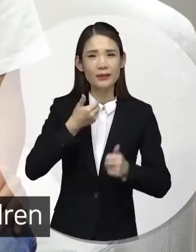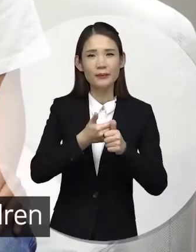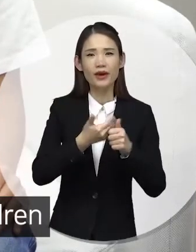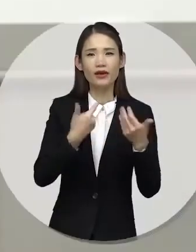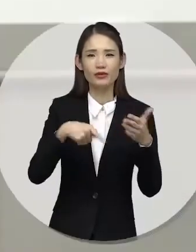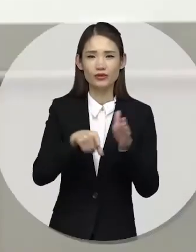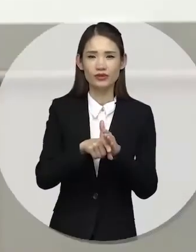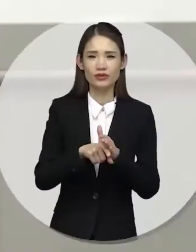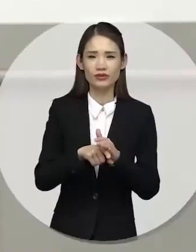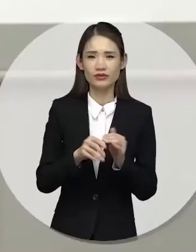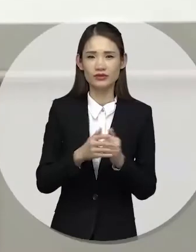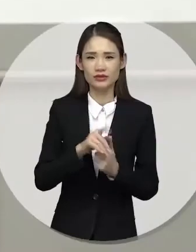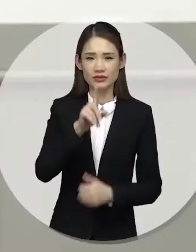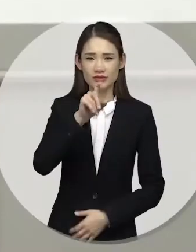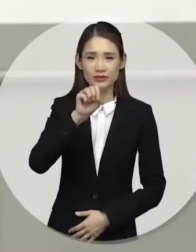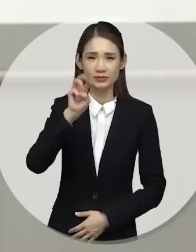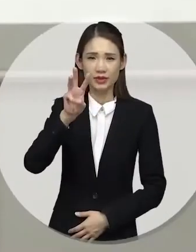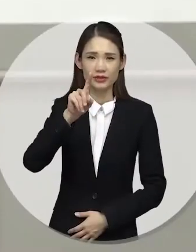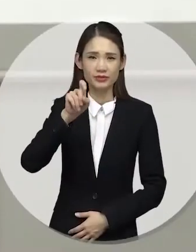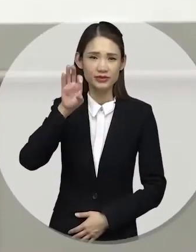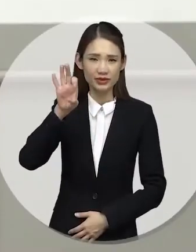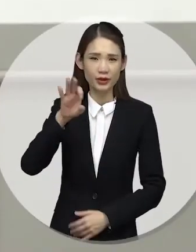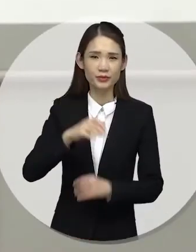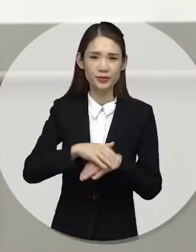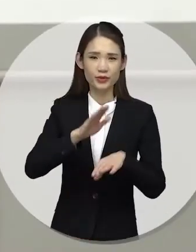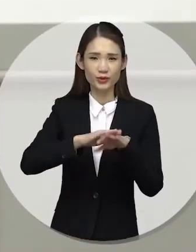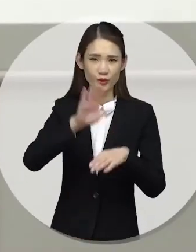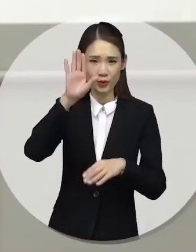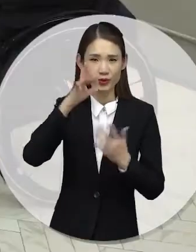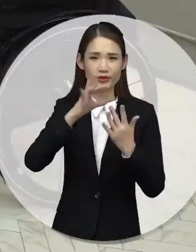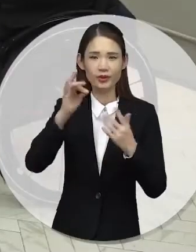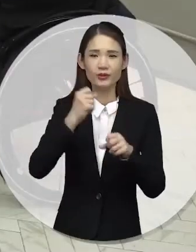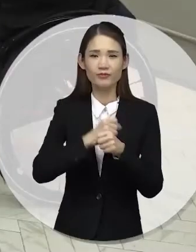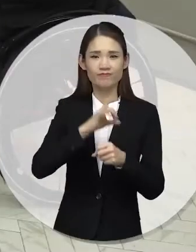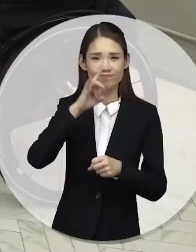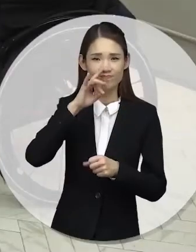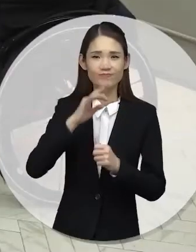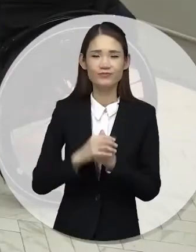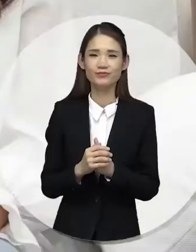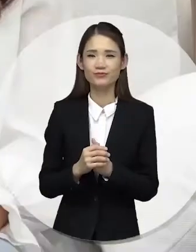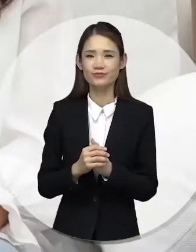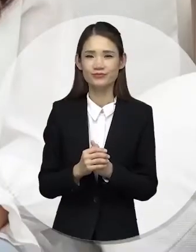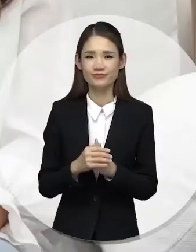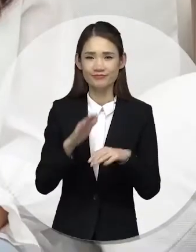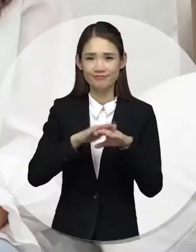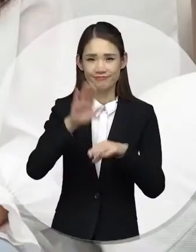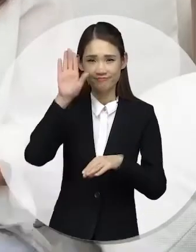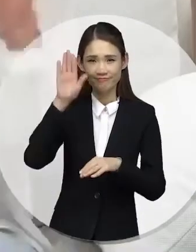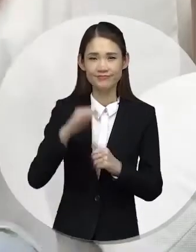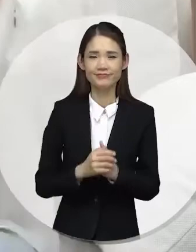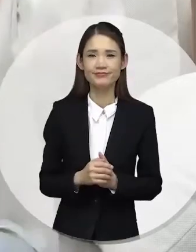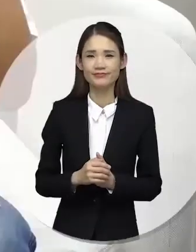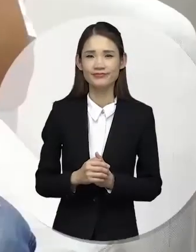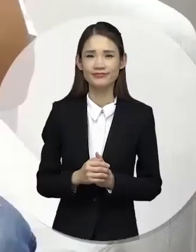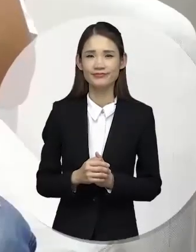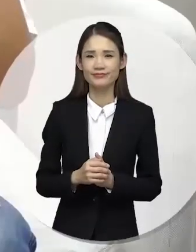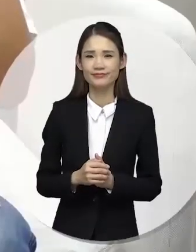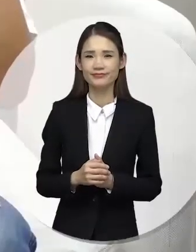거라서. 13번, 14번 어떤 걸 선택하실지 궁금합니다. 손을 들어주세요.